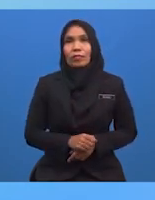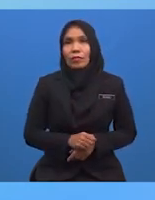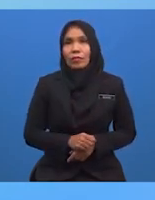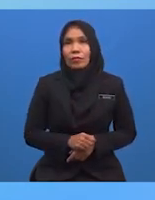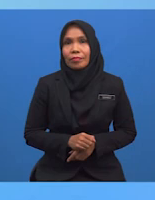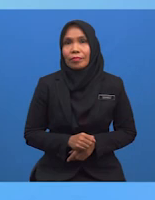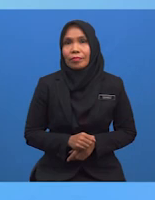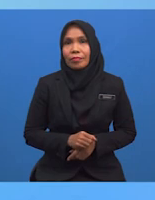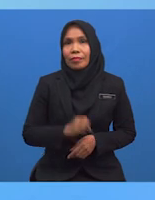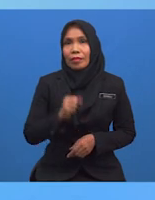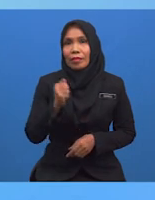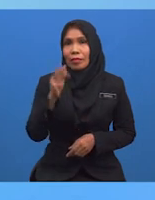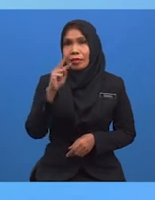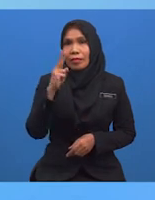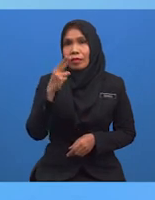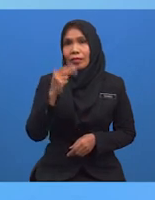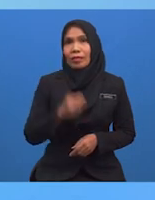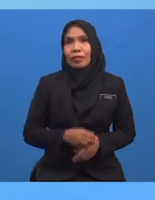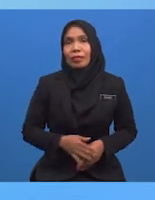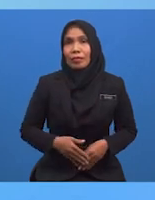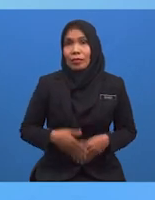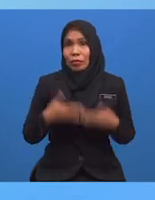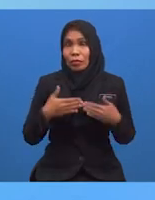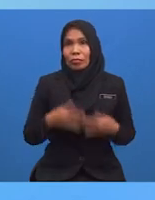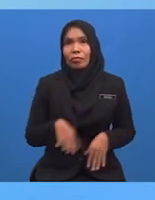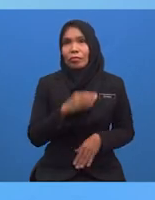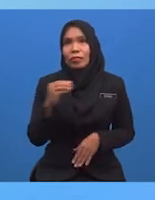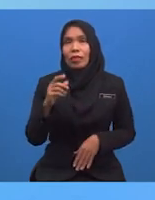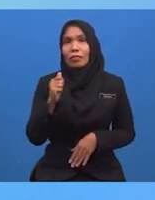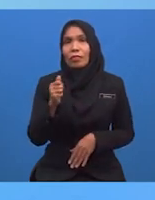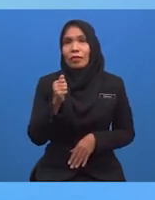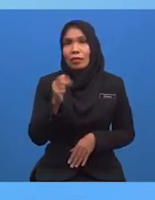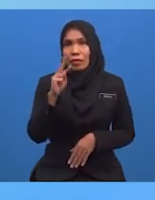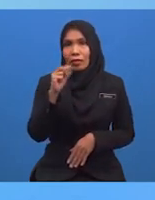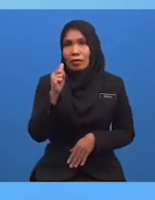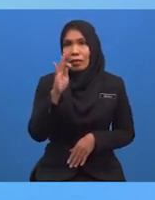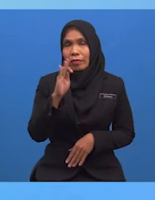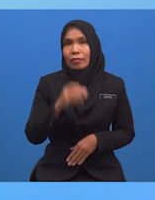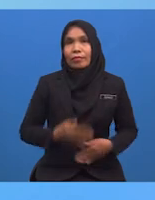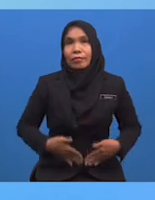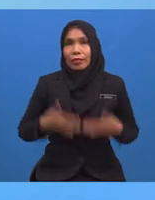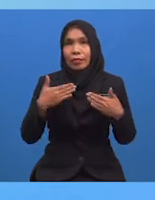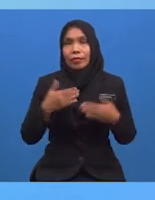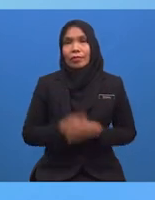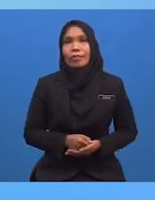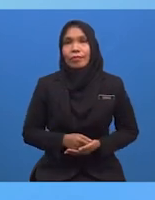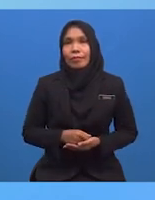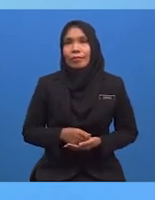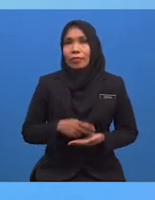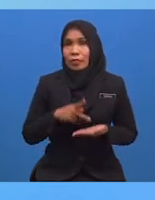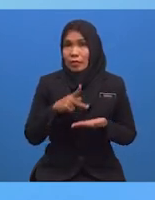hidup. Kedua, cikgu akan terangkan tentang kesan-kesan